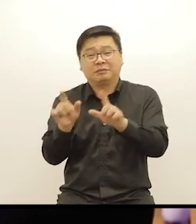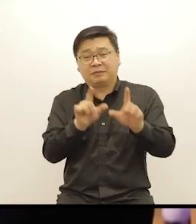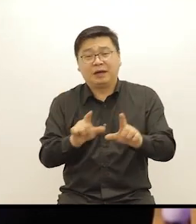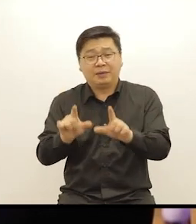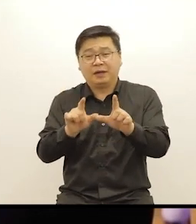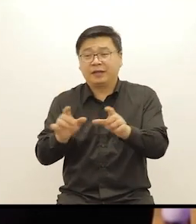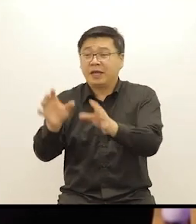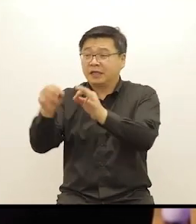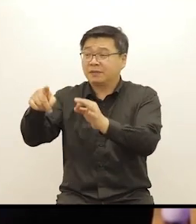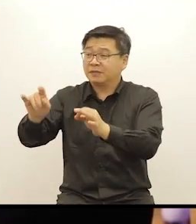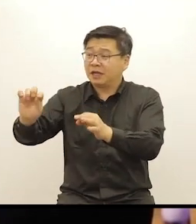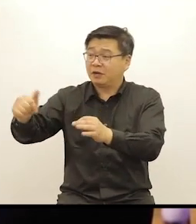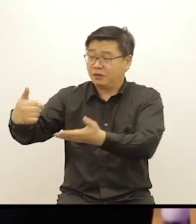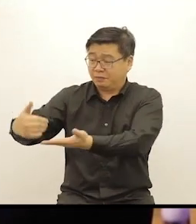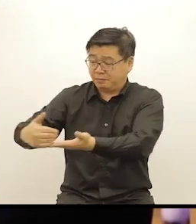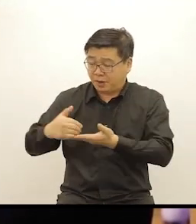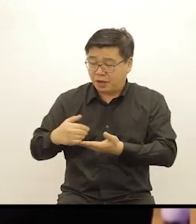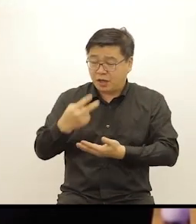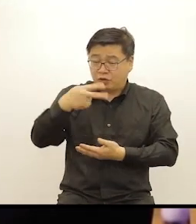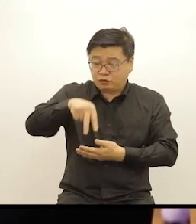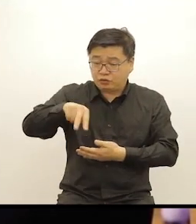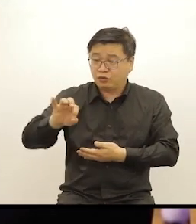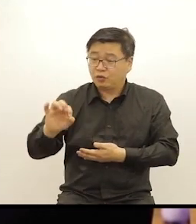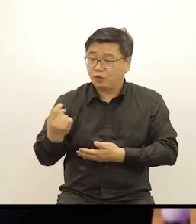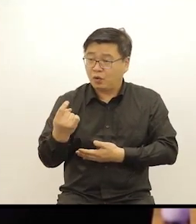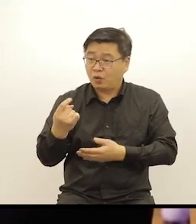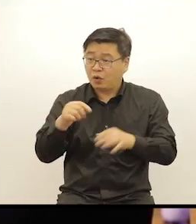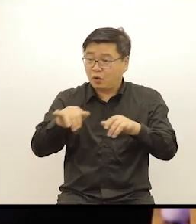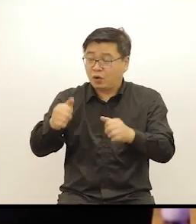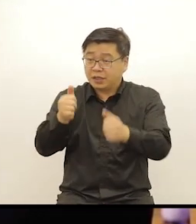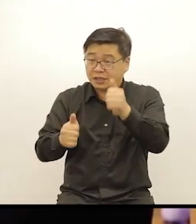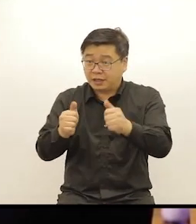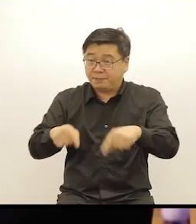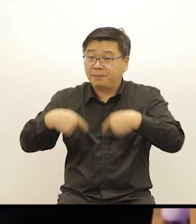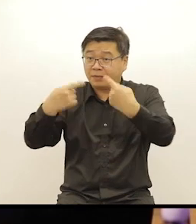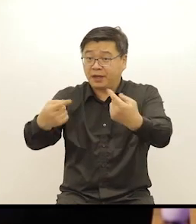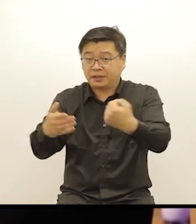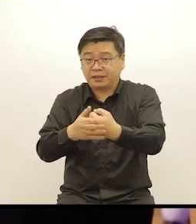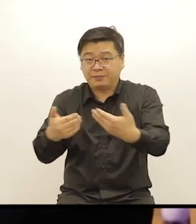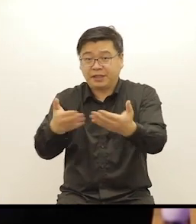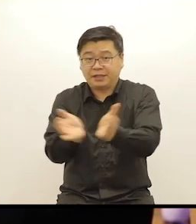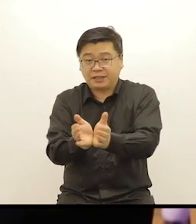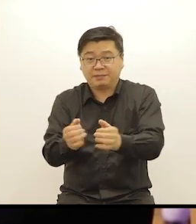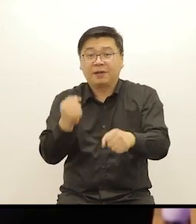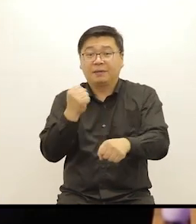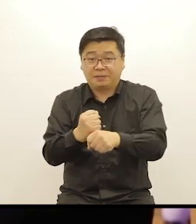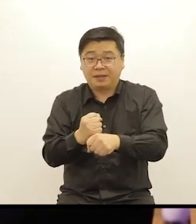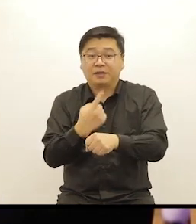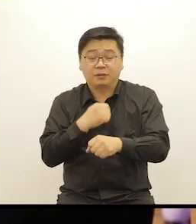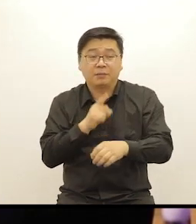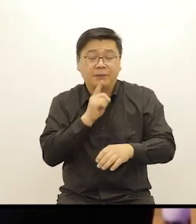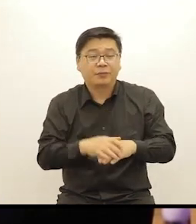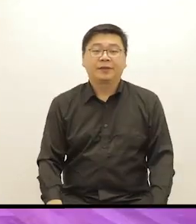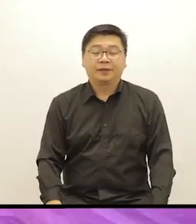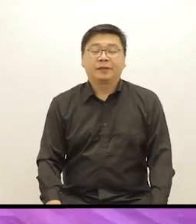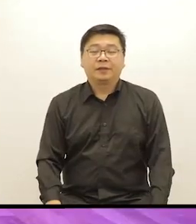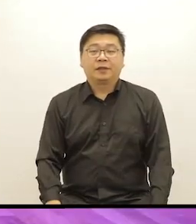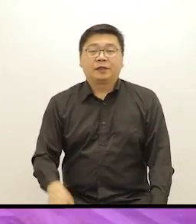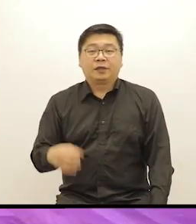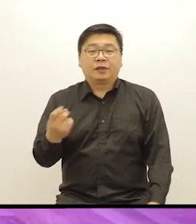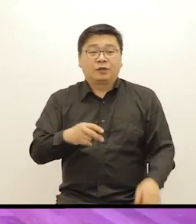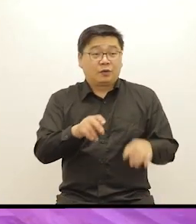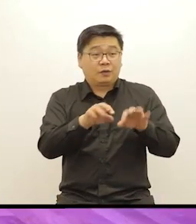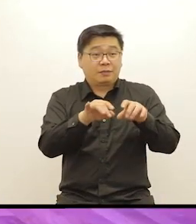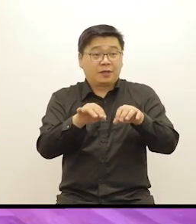오랜 친구로 지내다가 김상원 씨의 제안으로 듀오 콩쿠르를 나가게 되면서 팀을 결성했다고 합니다. 피아노